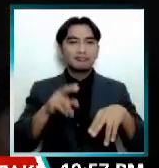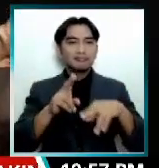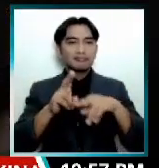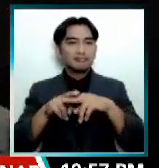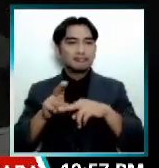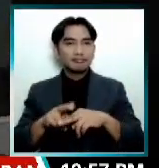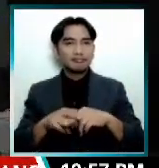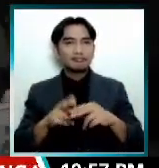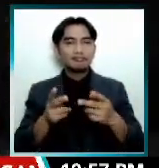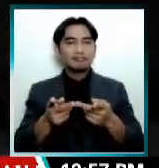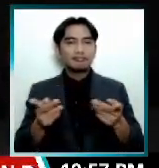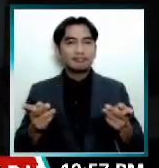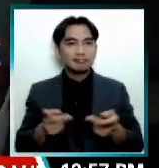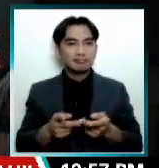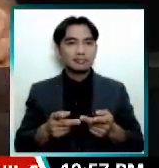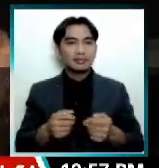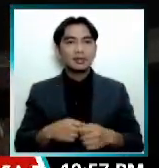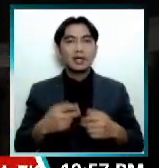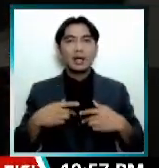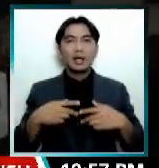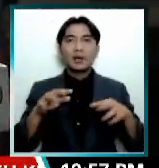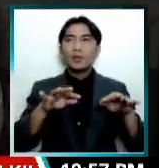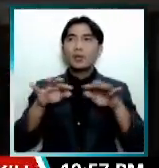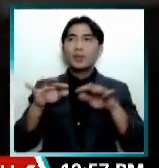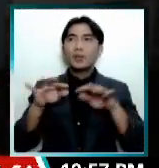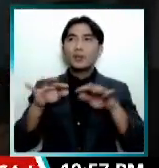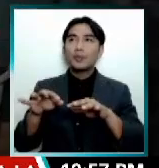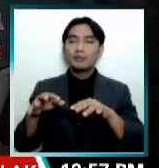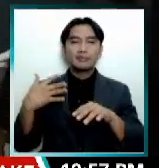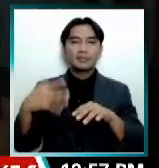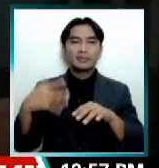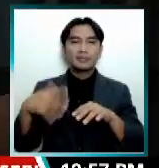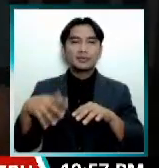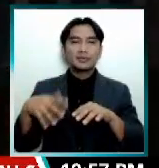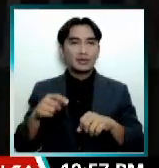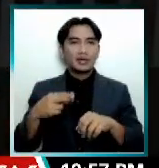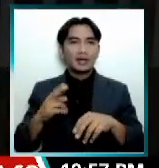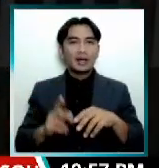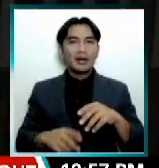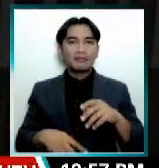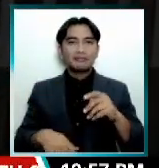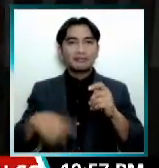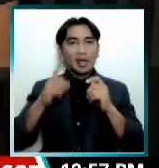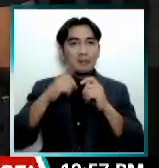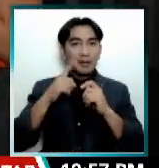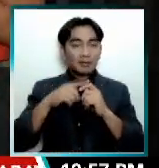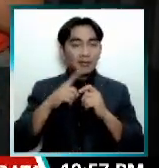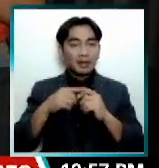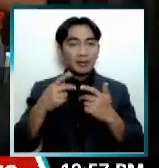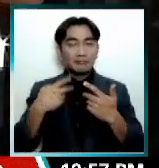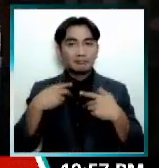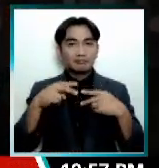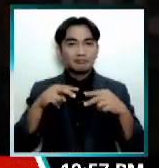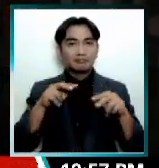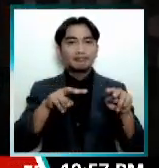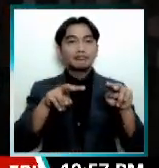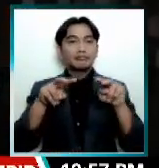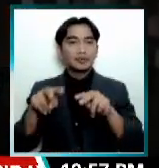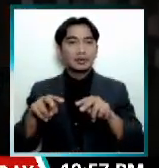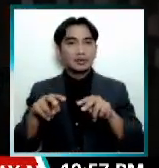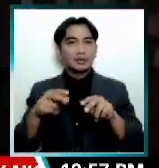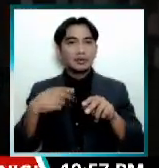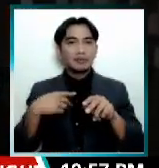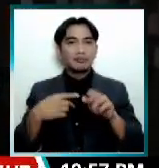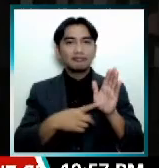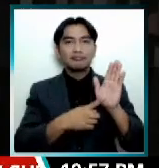ang breathtaking at scenic view, dito ka na raw sa pinakamataas na deck nila at ito nga ang view na bubungad sa'yo.